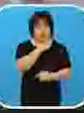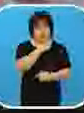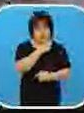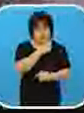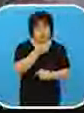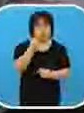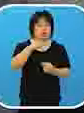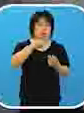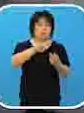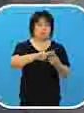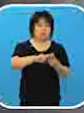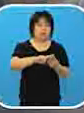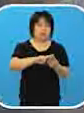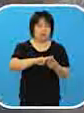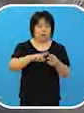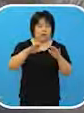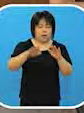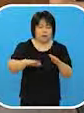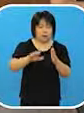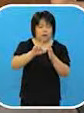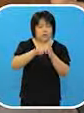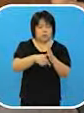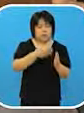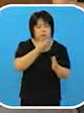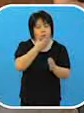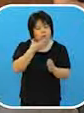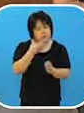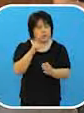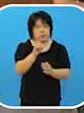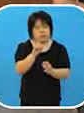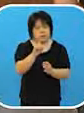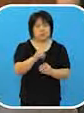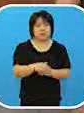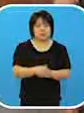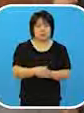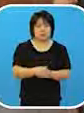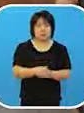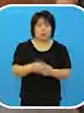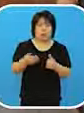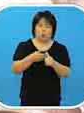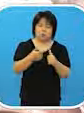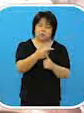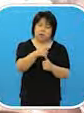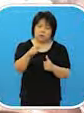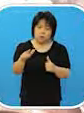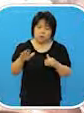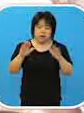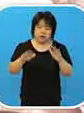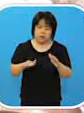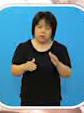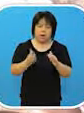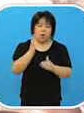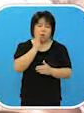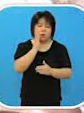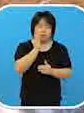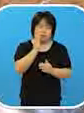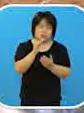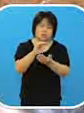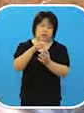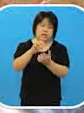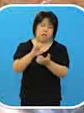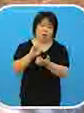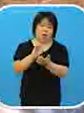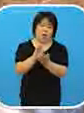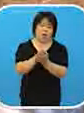はい、夏井さん、 はい、 せっかくですからこの時期のおすすめを教えていただけますか？ はい、どれもおすすめなんですが、うん、今旬の岩牡蠣、 岩牡蠣、 それ